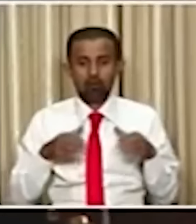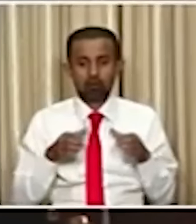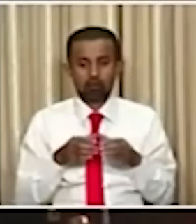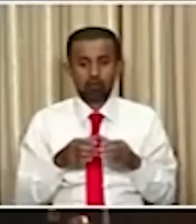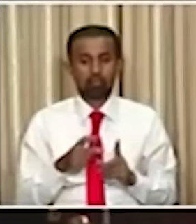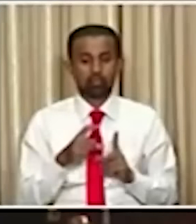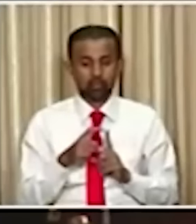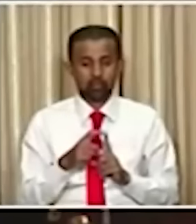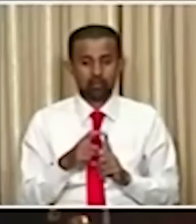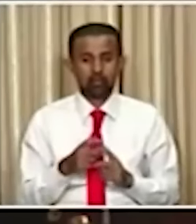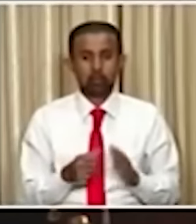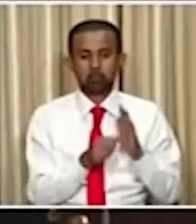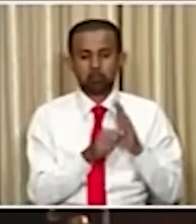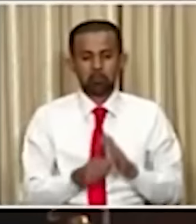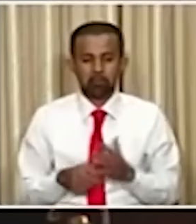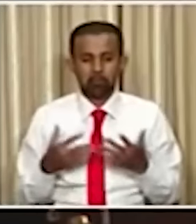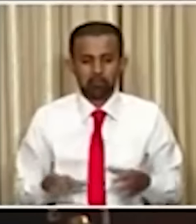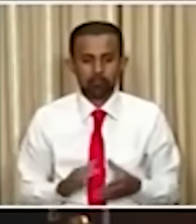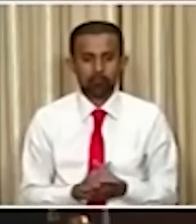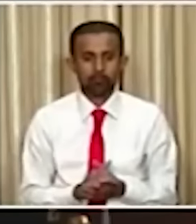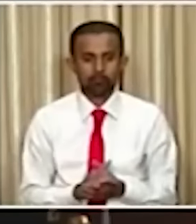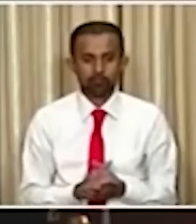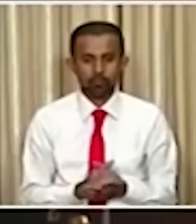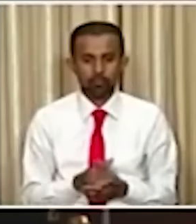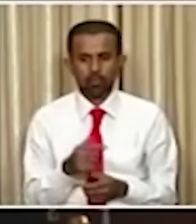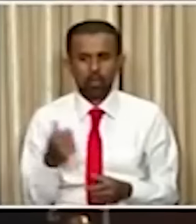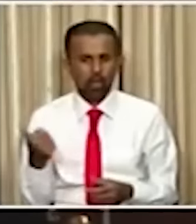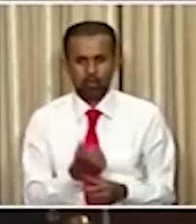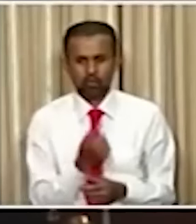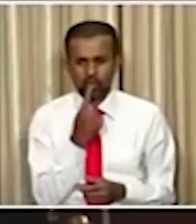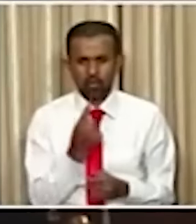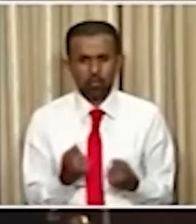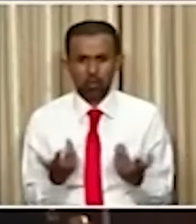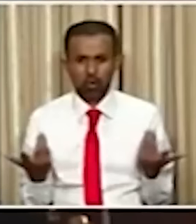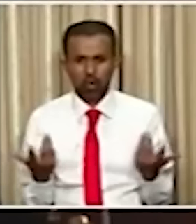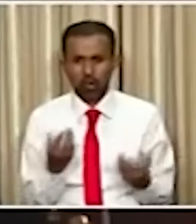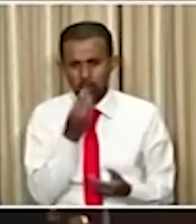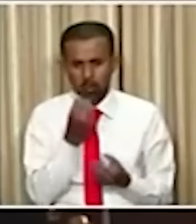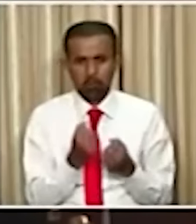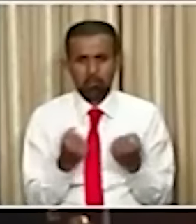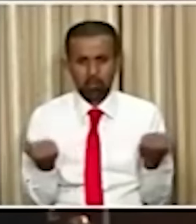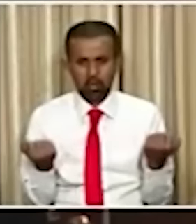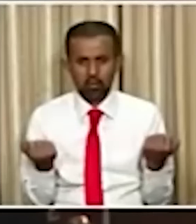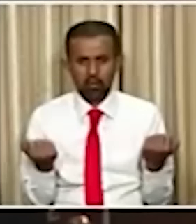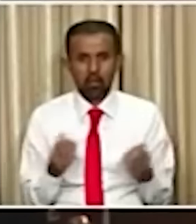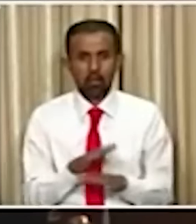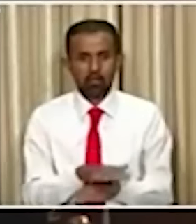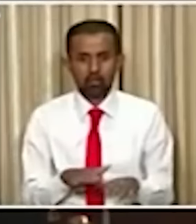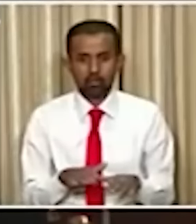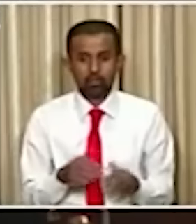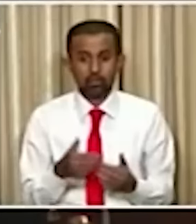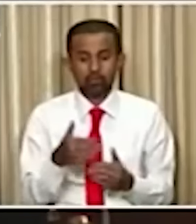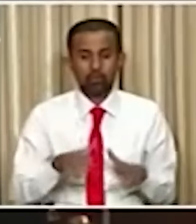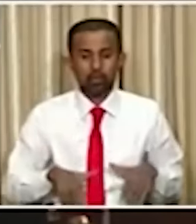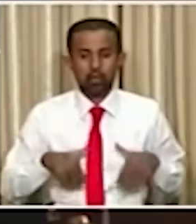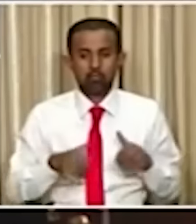dedi lesa pirihila thibena. Obata amuthuwen kiyanna ona naha. Mandaposhane lakwechi daruwekge ithuru saukhya